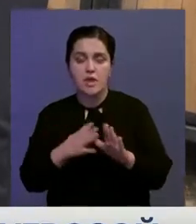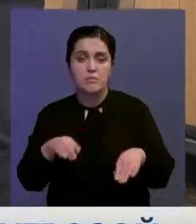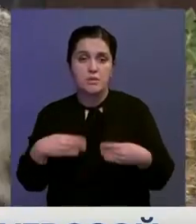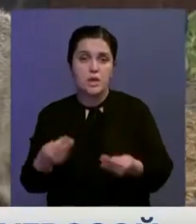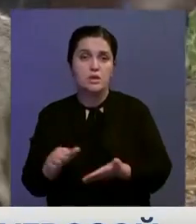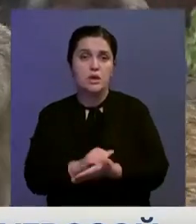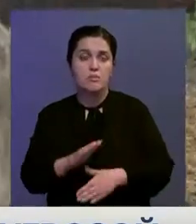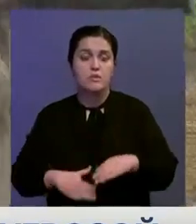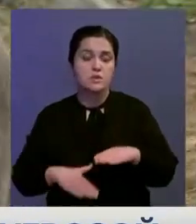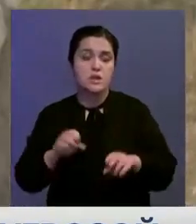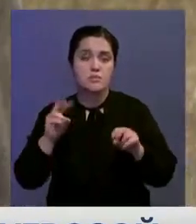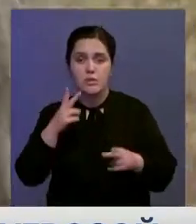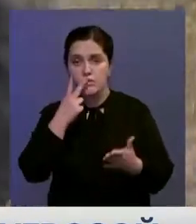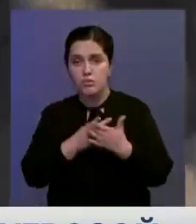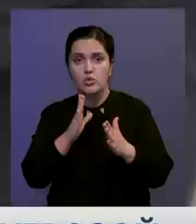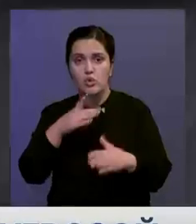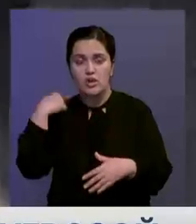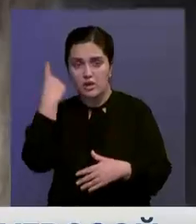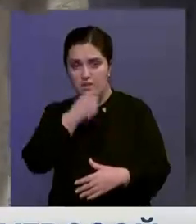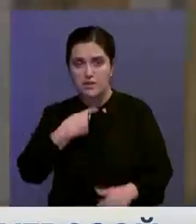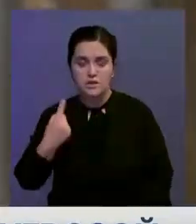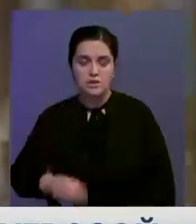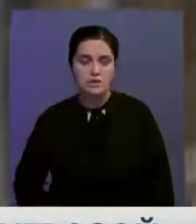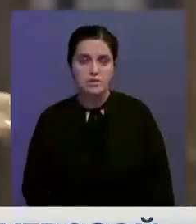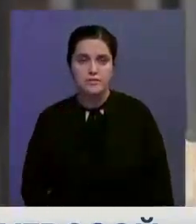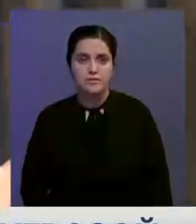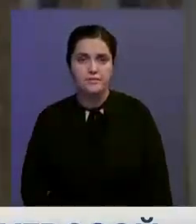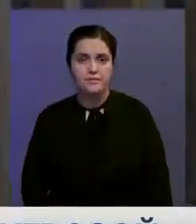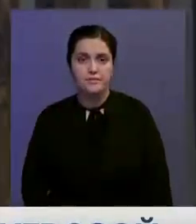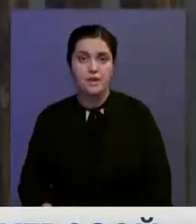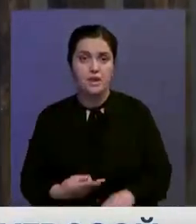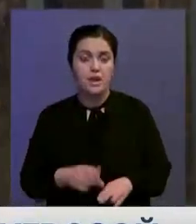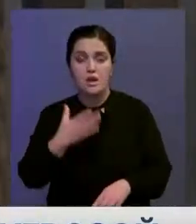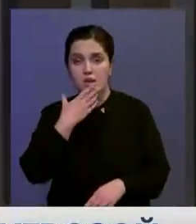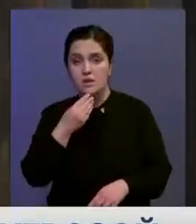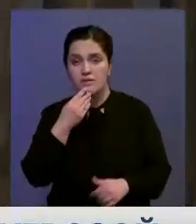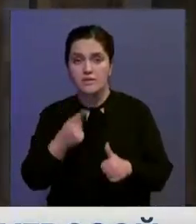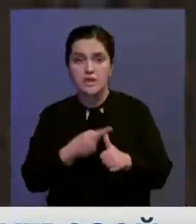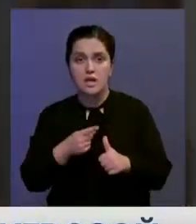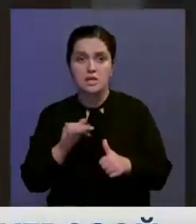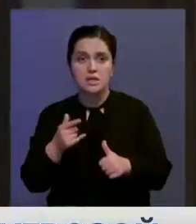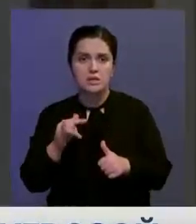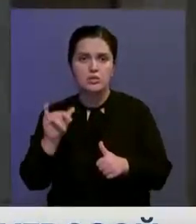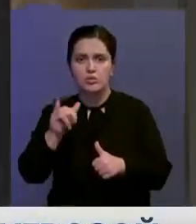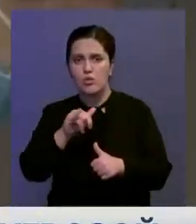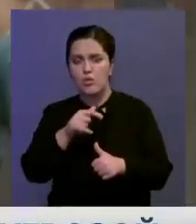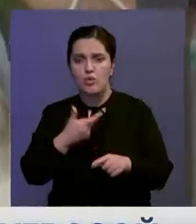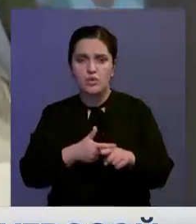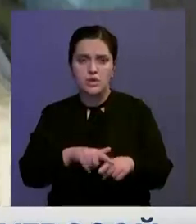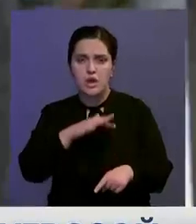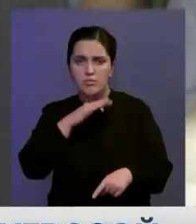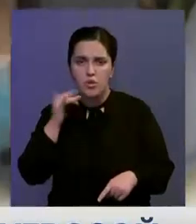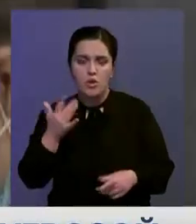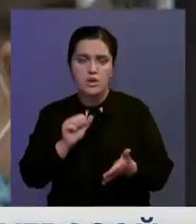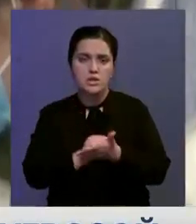документов эксперты смотрят только на внешние признаки. Вот этого красавца зовут Тиган. У него очень много наград, медалей и